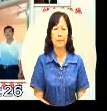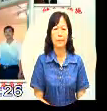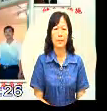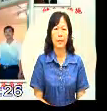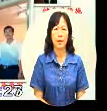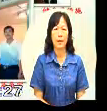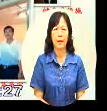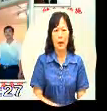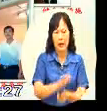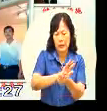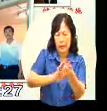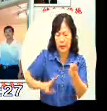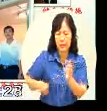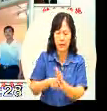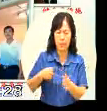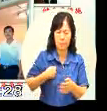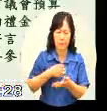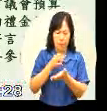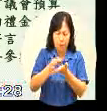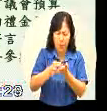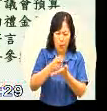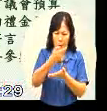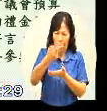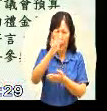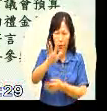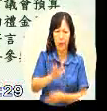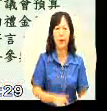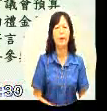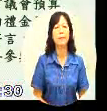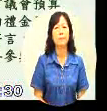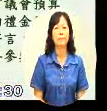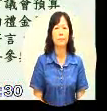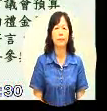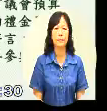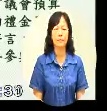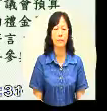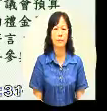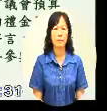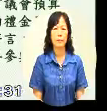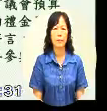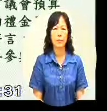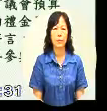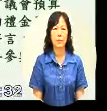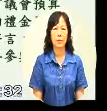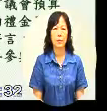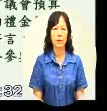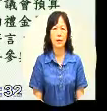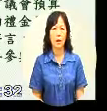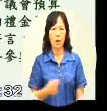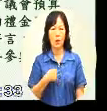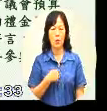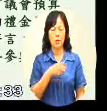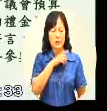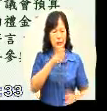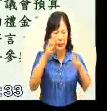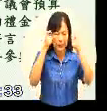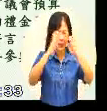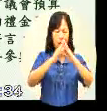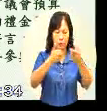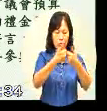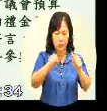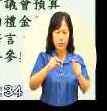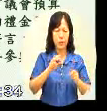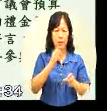就造成我们的金昌门呢居高不下。好，我是高雄市议员，今年做